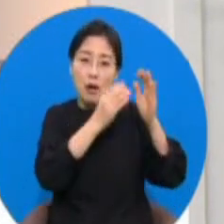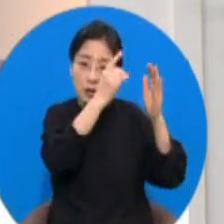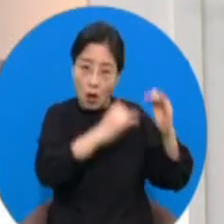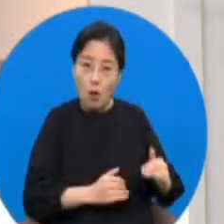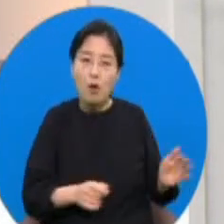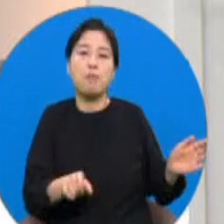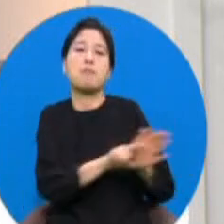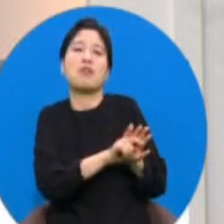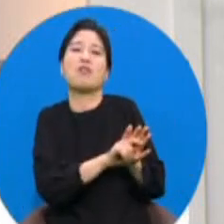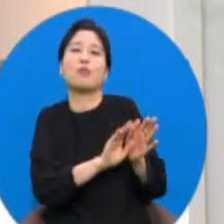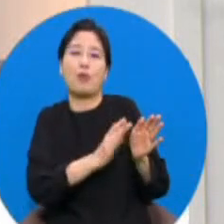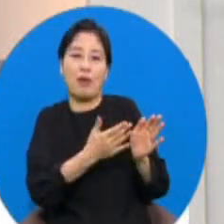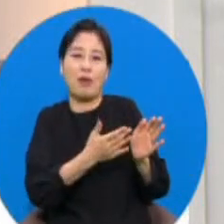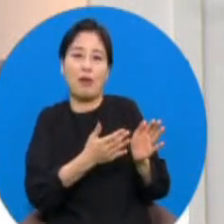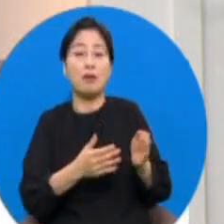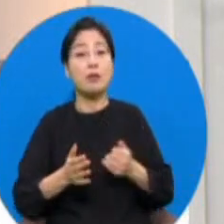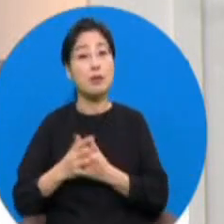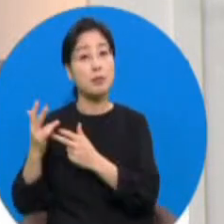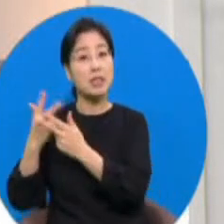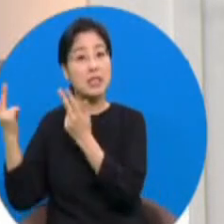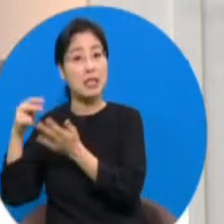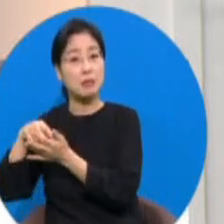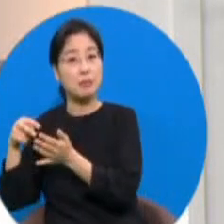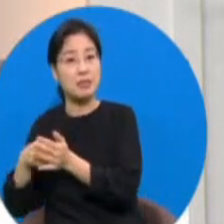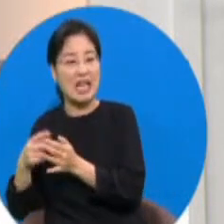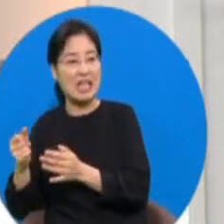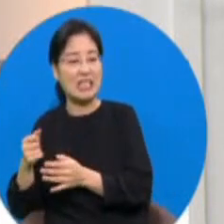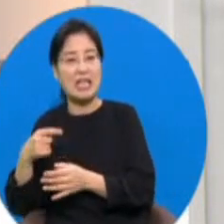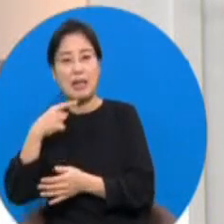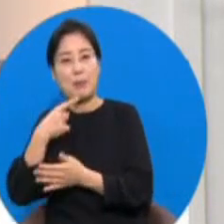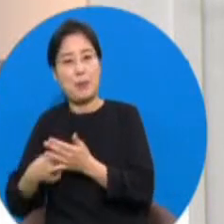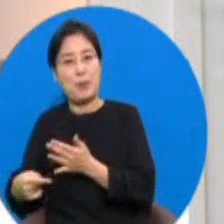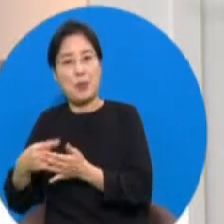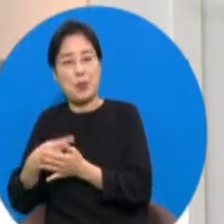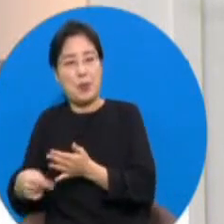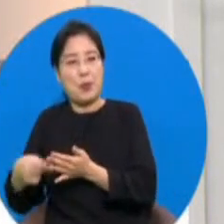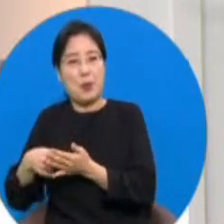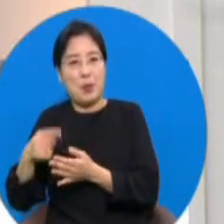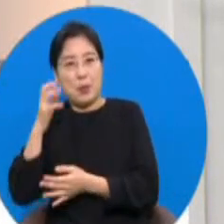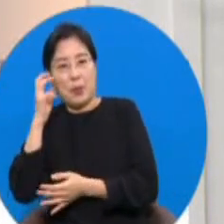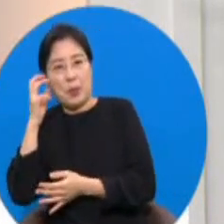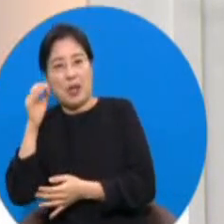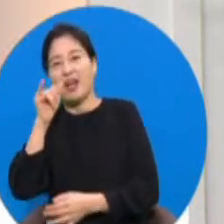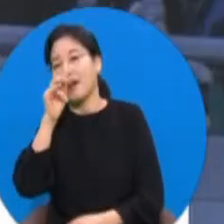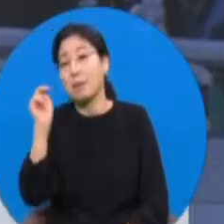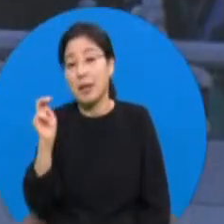사실 이재명 대표 입장에서는 좀 불리하게 돌아갈 수도 있는 거죠. 예, 김광삼 변호사님 의견 들어봤습니다.